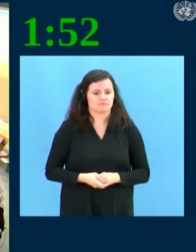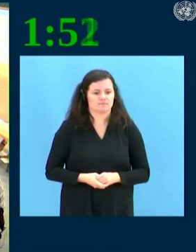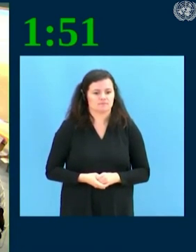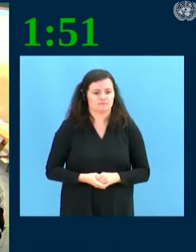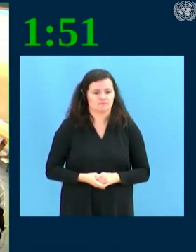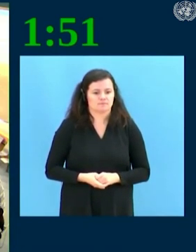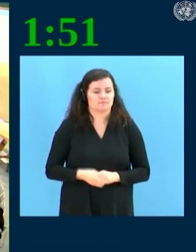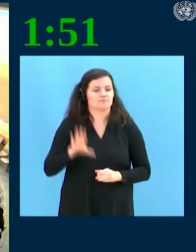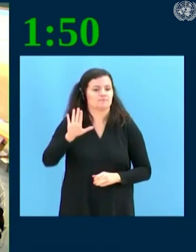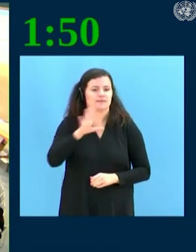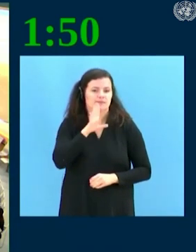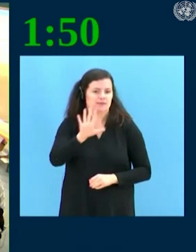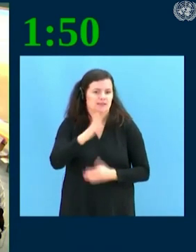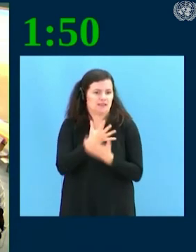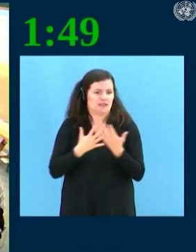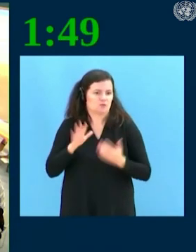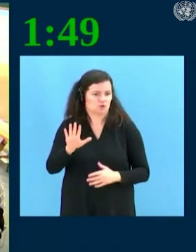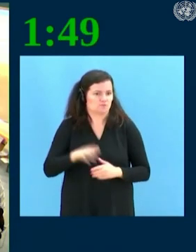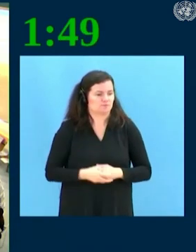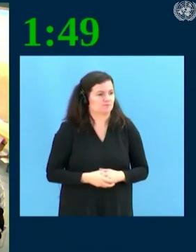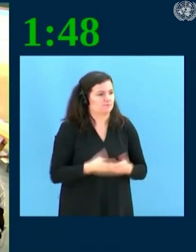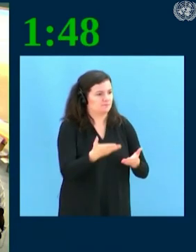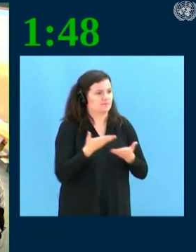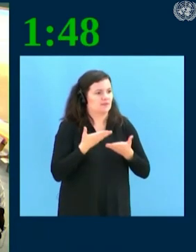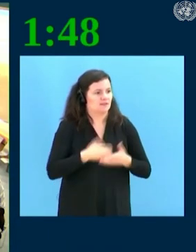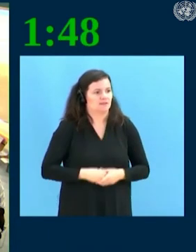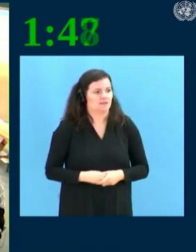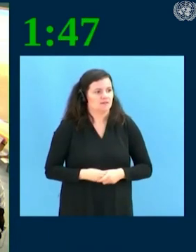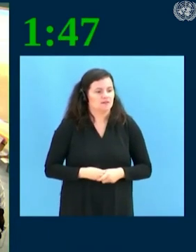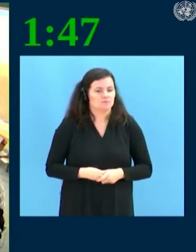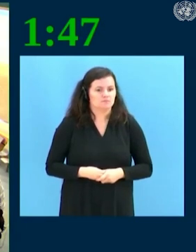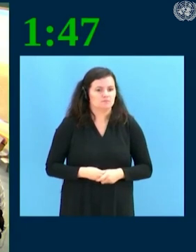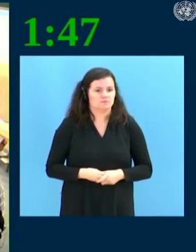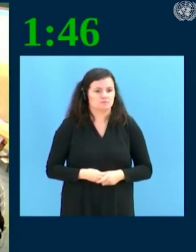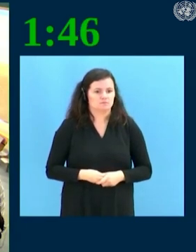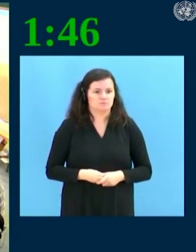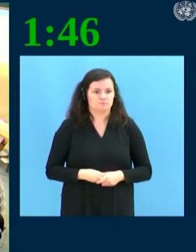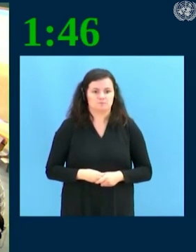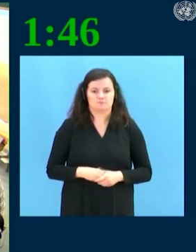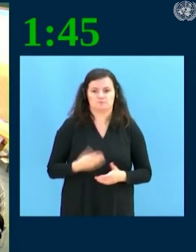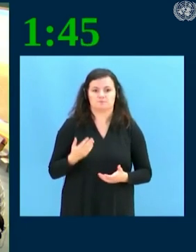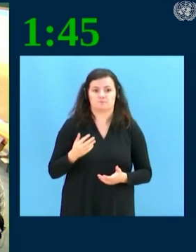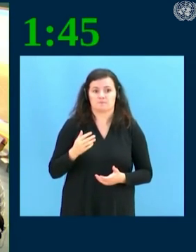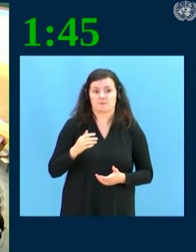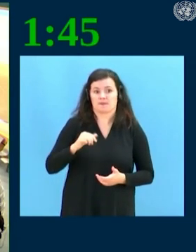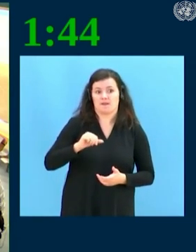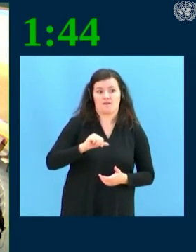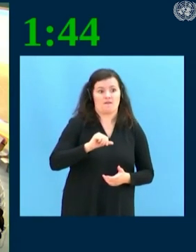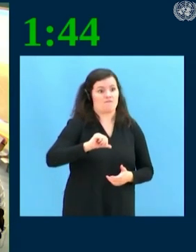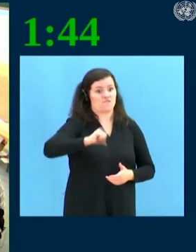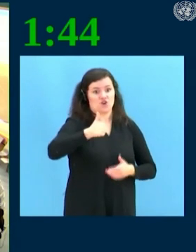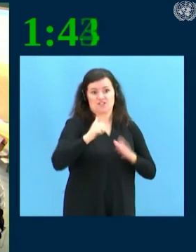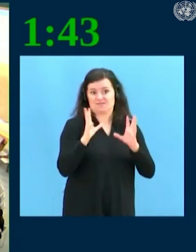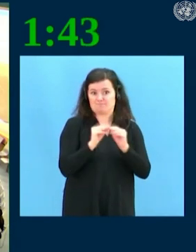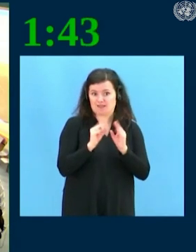siyasi organın varlığının dikkate alınmasıdır deklarasyon madde 5 ve 6 yerli halkların